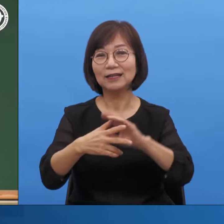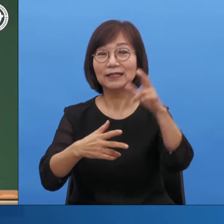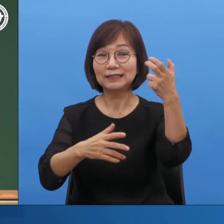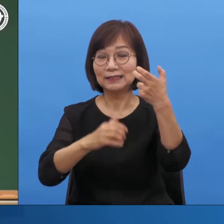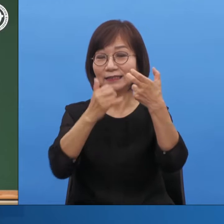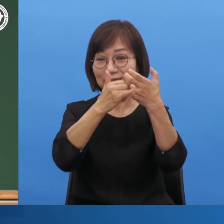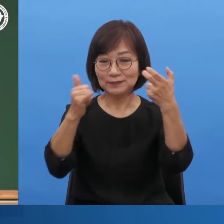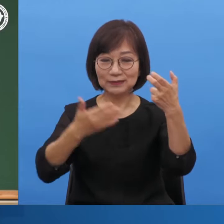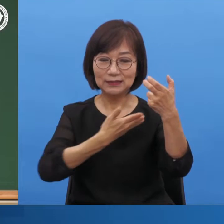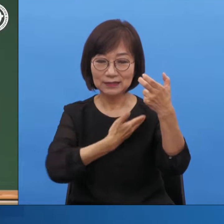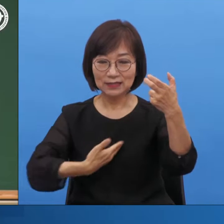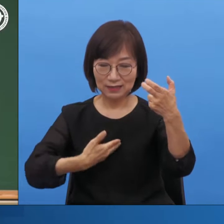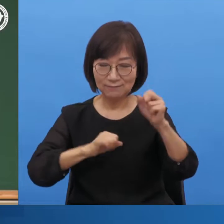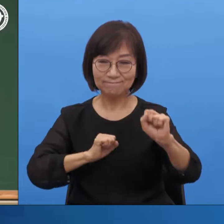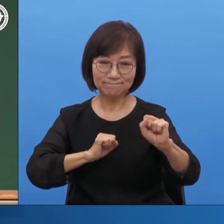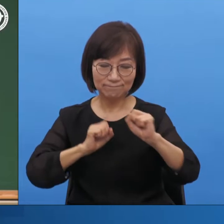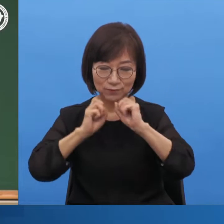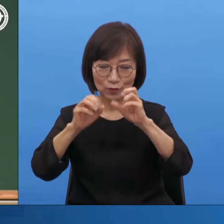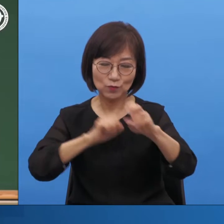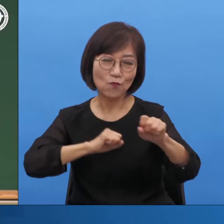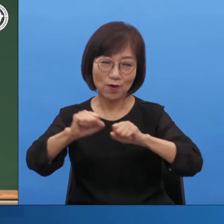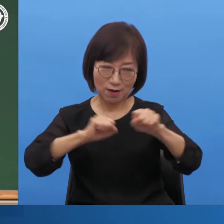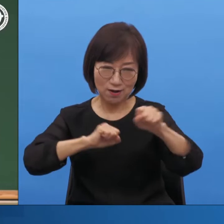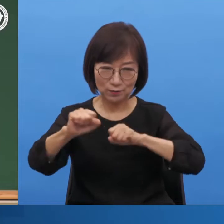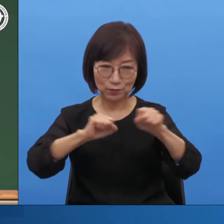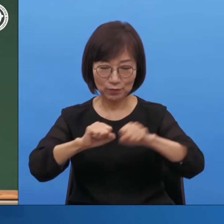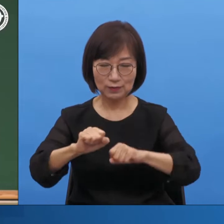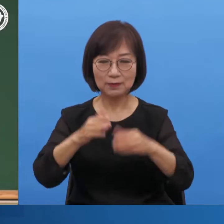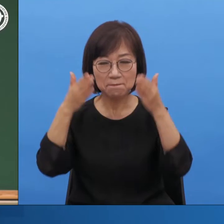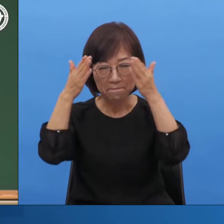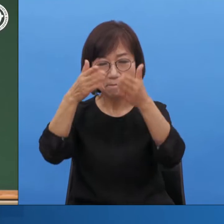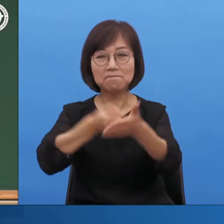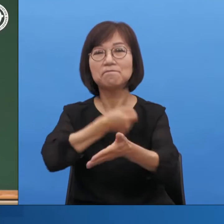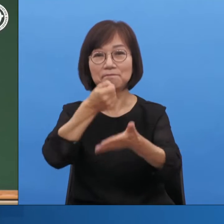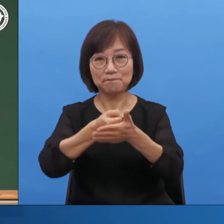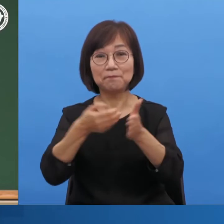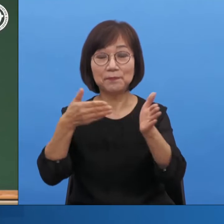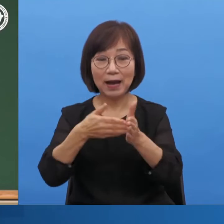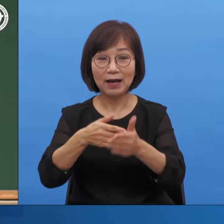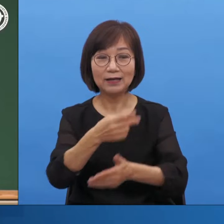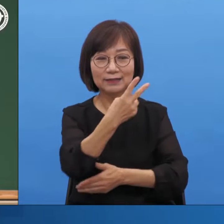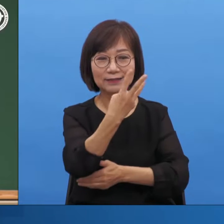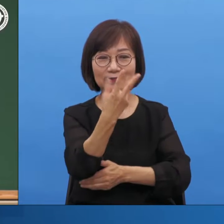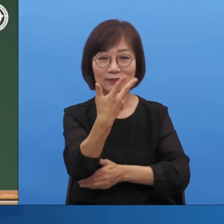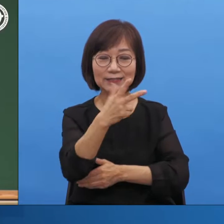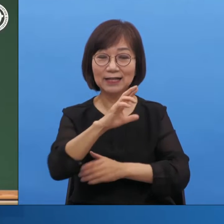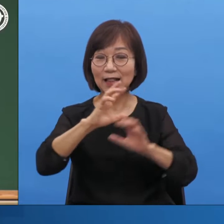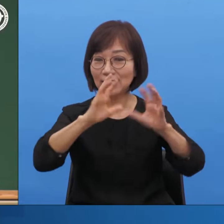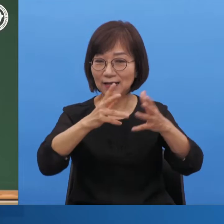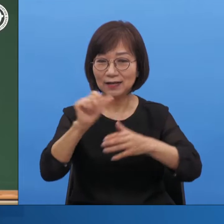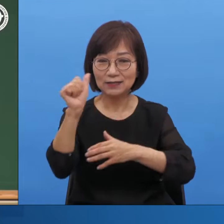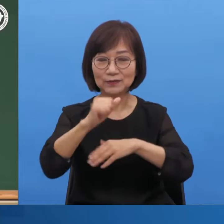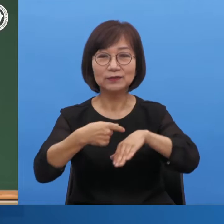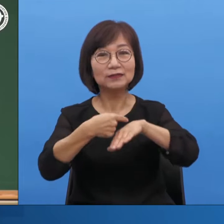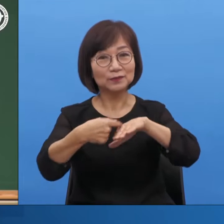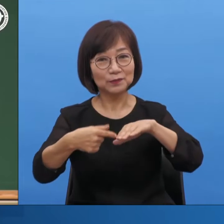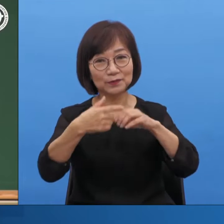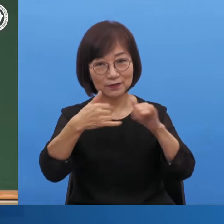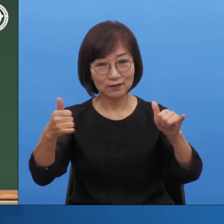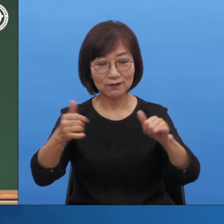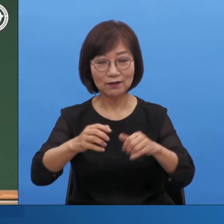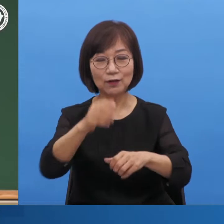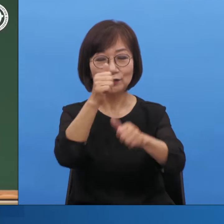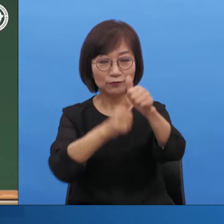우리 다락방 전도운동의 방향입니다. 237 나라 5천 종족 후대 렘넌트